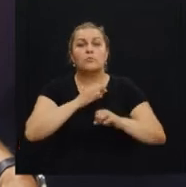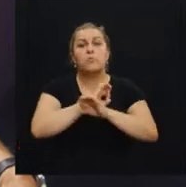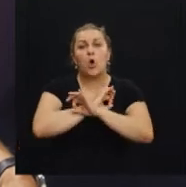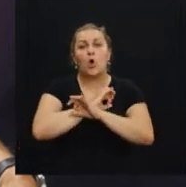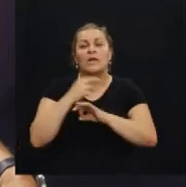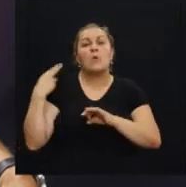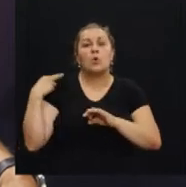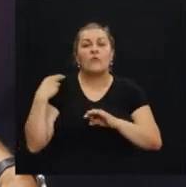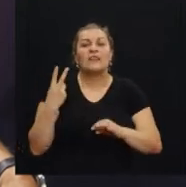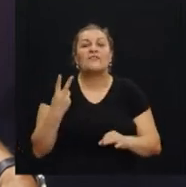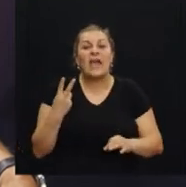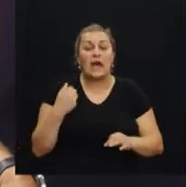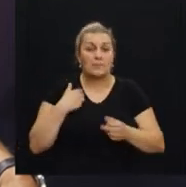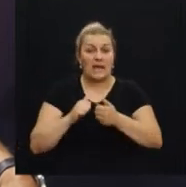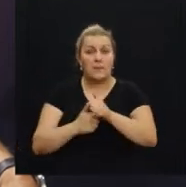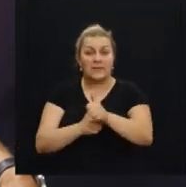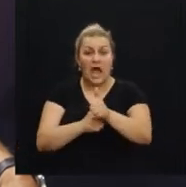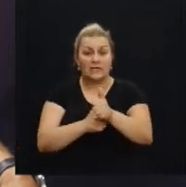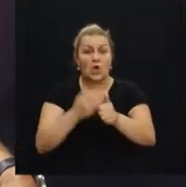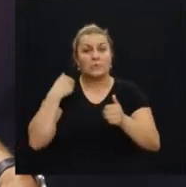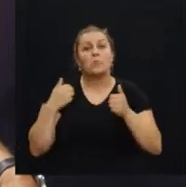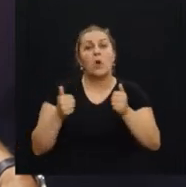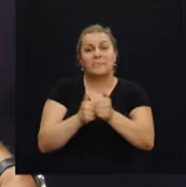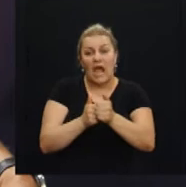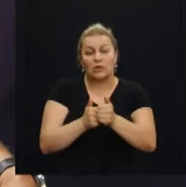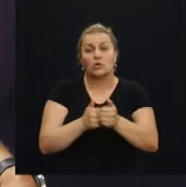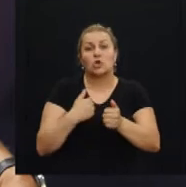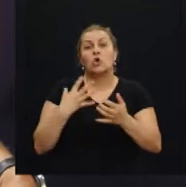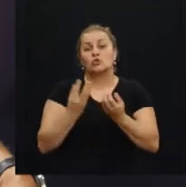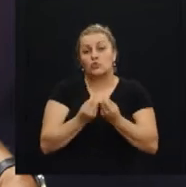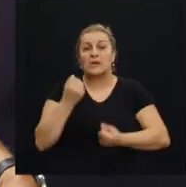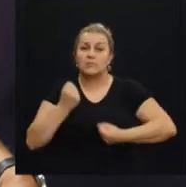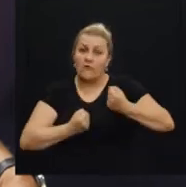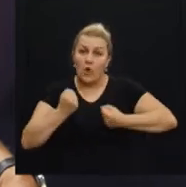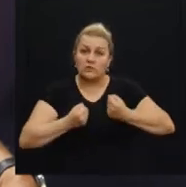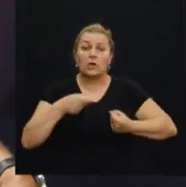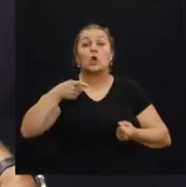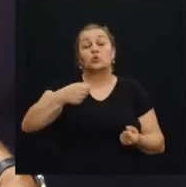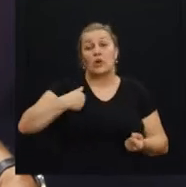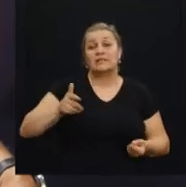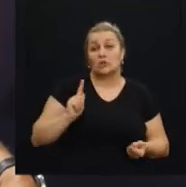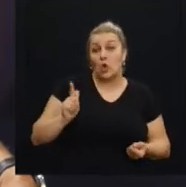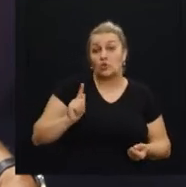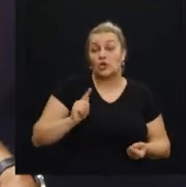pukovnik Nediljko Vegar me je pratio, bio moj pratioc, smo vozili i tu nas je dočeka smiješna situacija